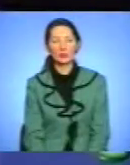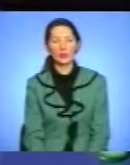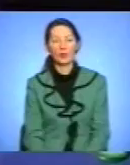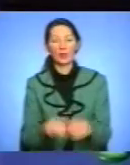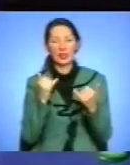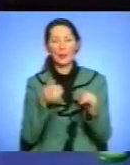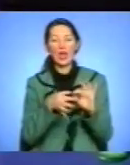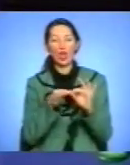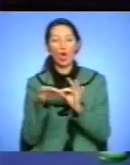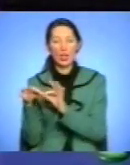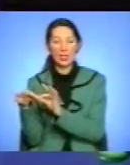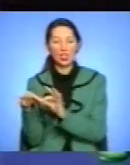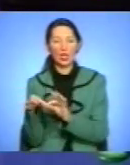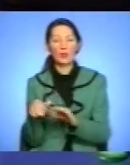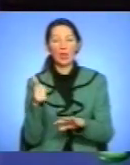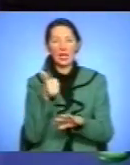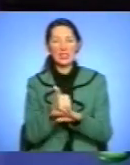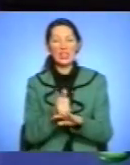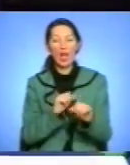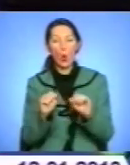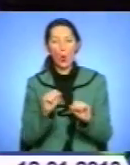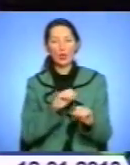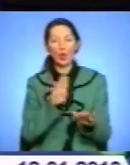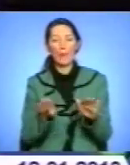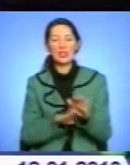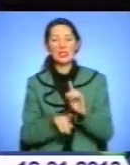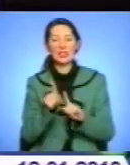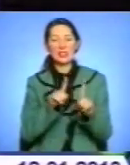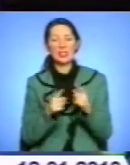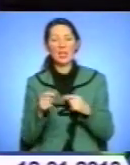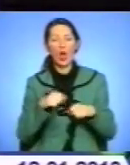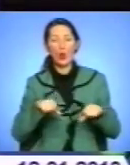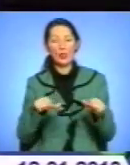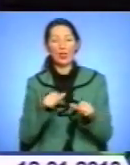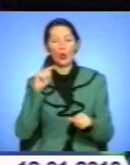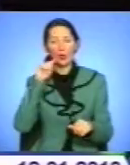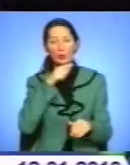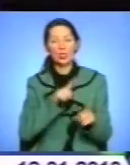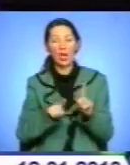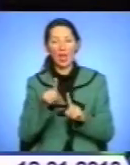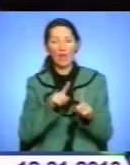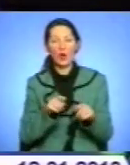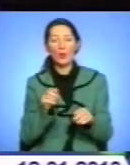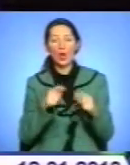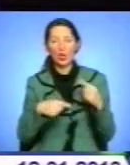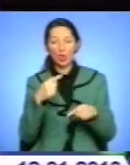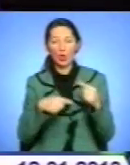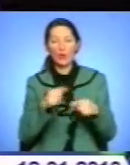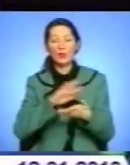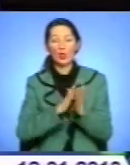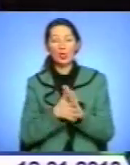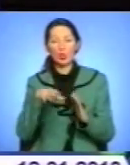А тепер докладніше. Очільник уряду під час засідання Комітету з економічних реформ розкритикував ситуацію з впровадженням закону